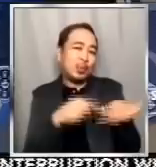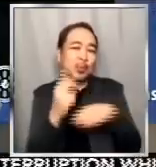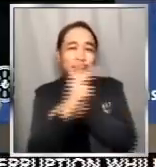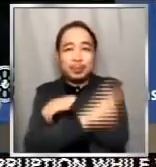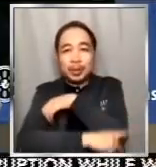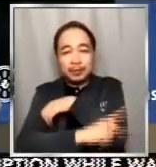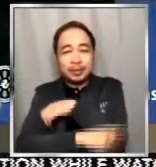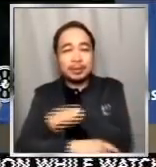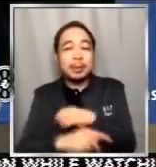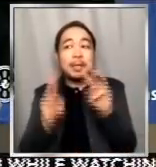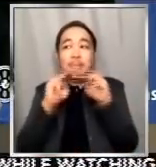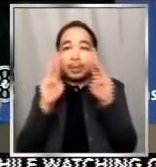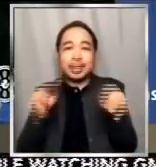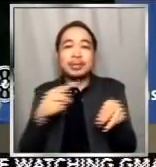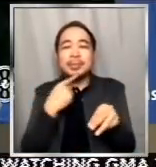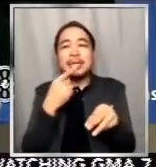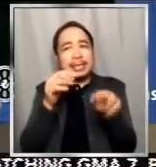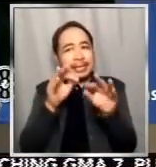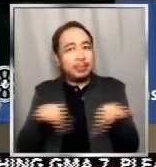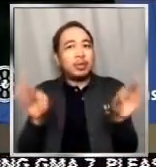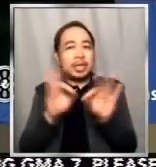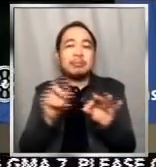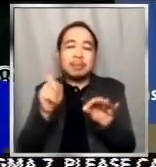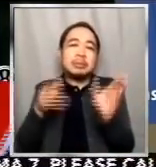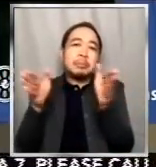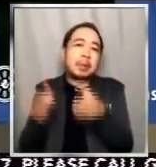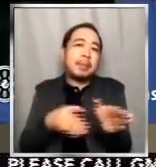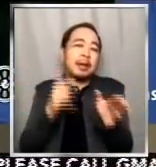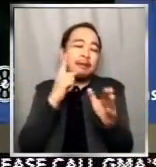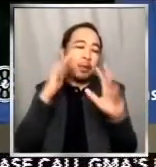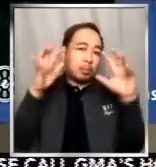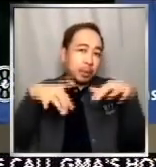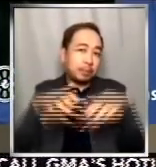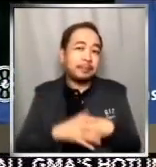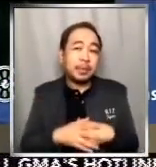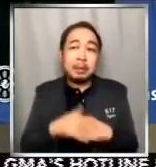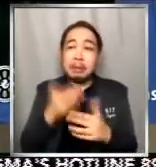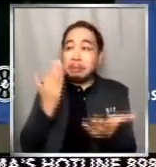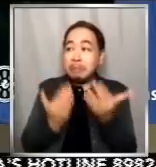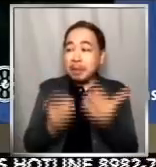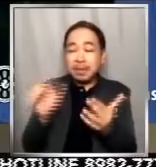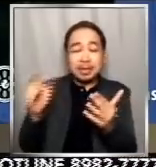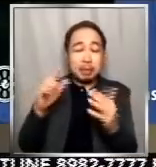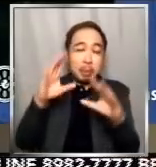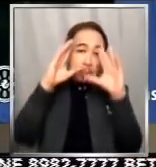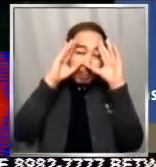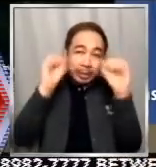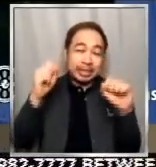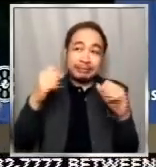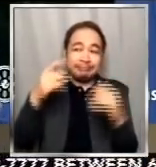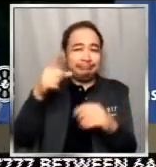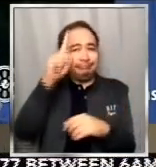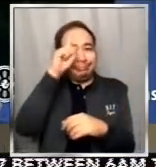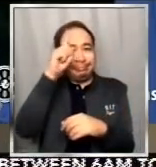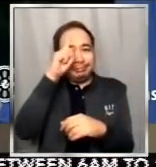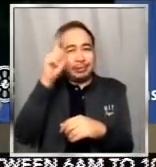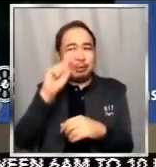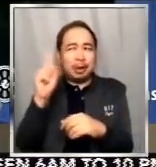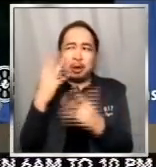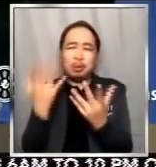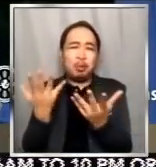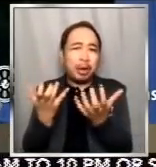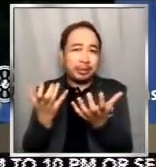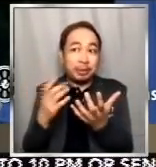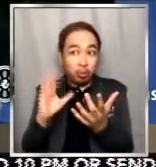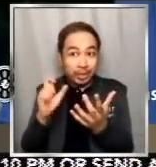bagyo. Siguro nairita si Presidente. Ano bang gusto ng mga kritiko niya na sa lalabas siya sa kalye habang bumabagyo? That's pointless po. Dahil